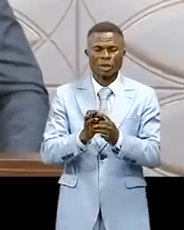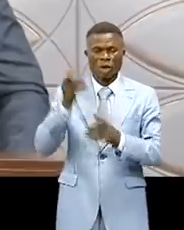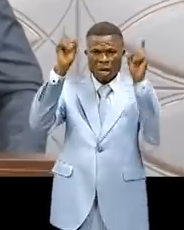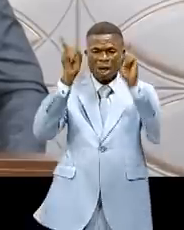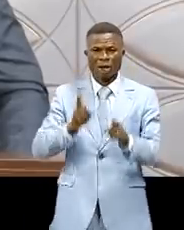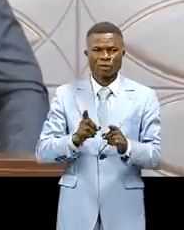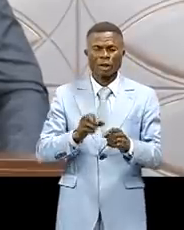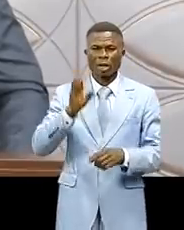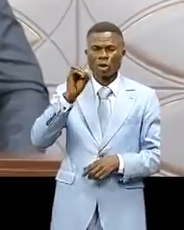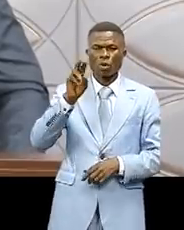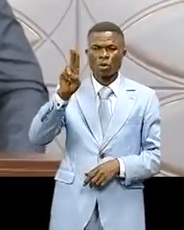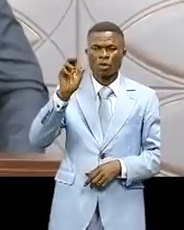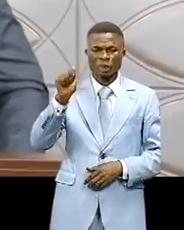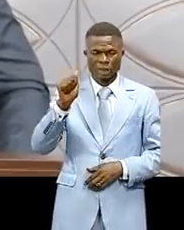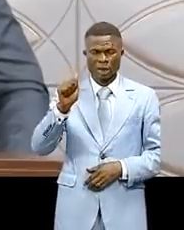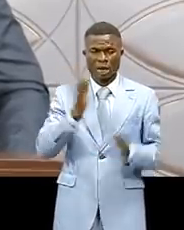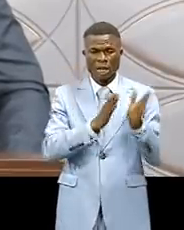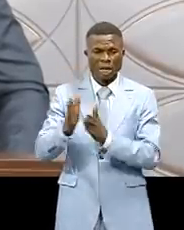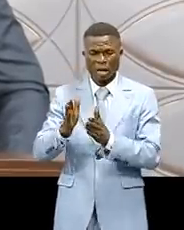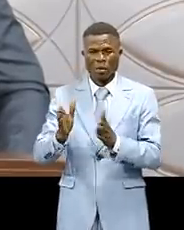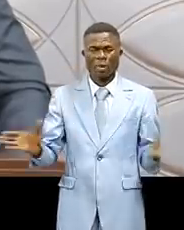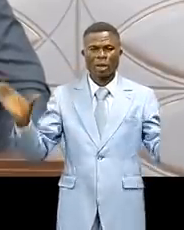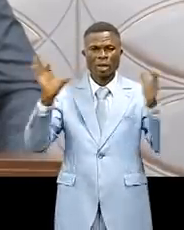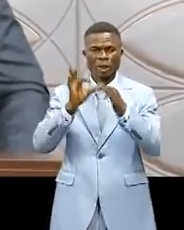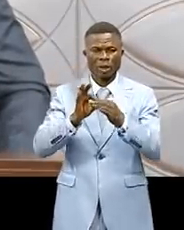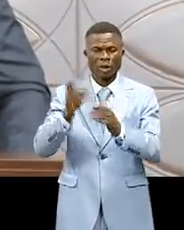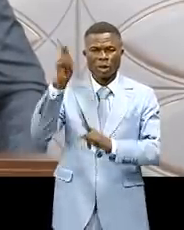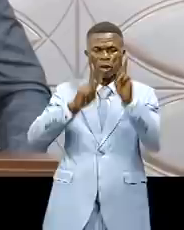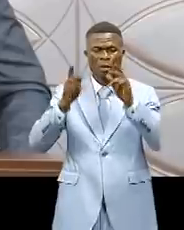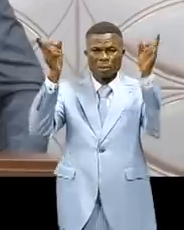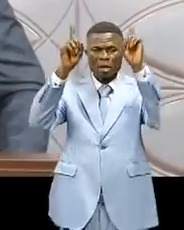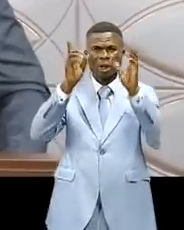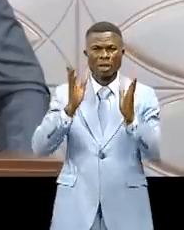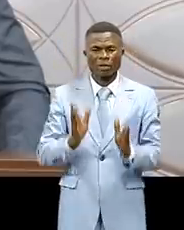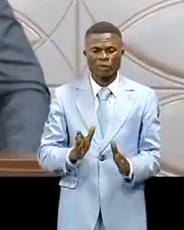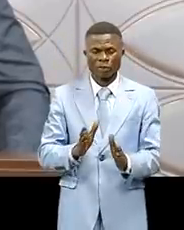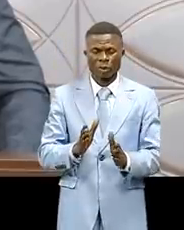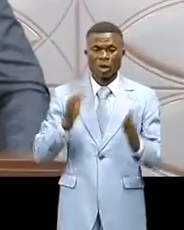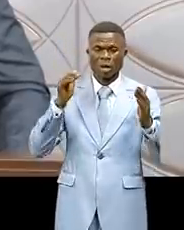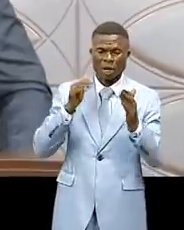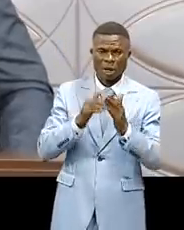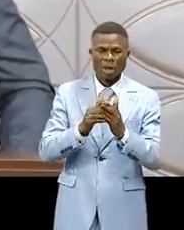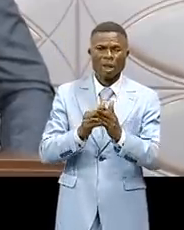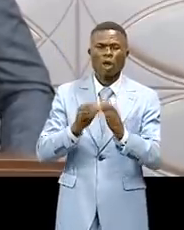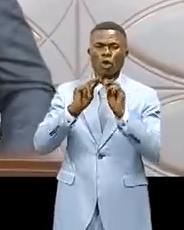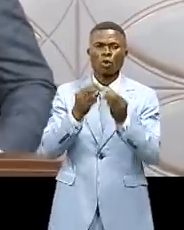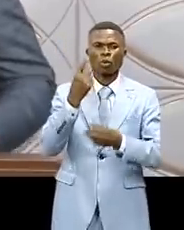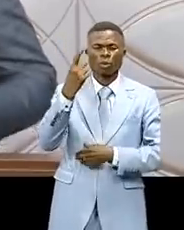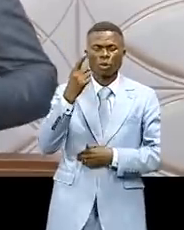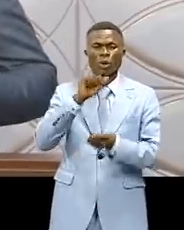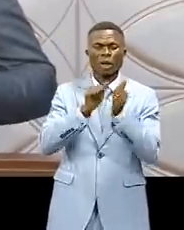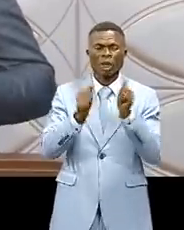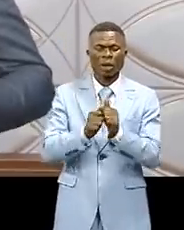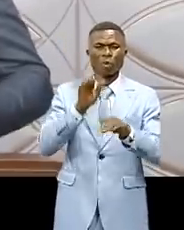celle ci était destiné à rassembler les peuples africains au faire face ensemble aux défis qui les